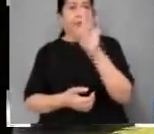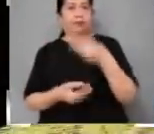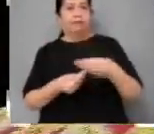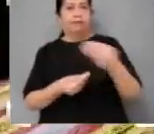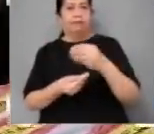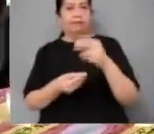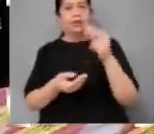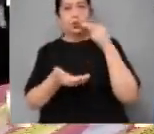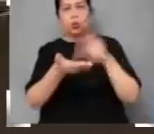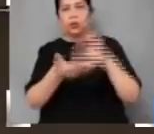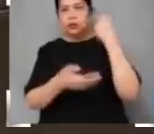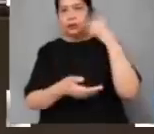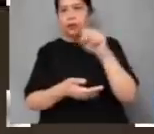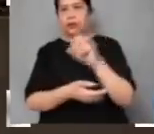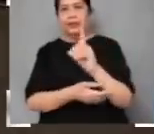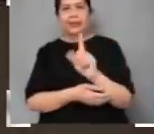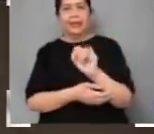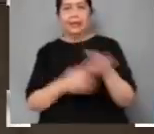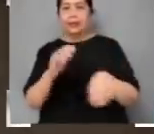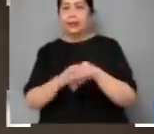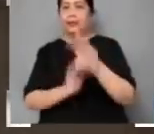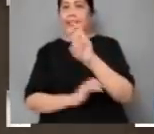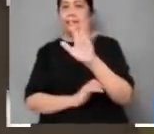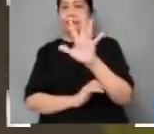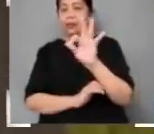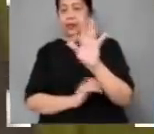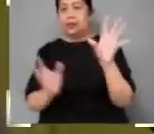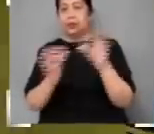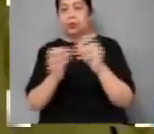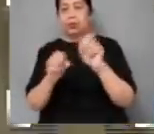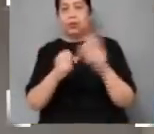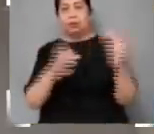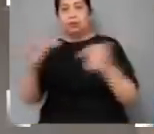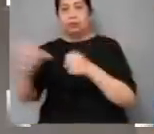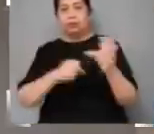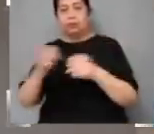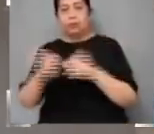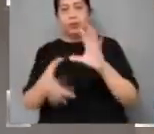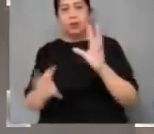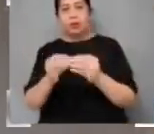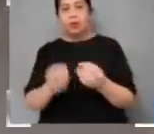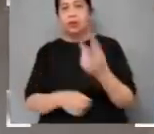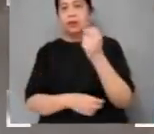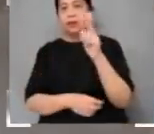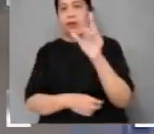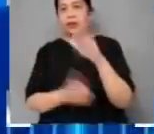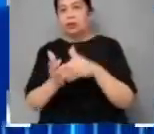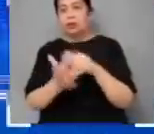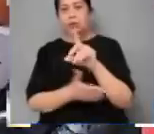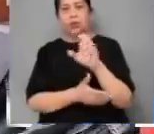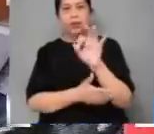ng DTI. Aabot sa 659 ang mga nakumpiskang produkto na nagkakahalaga ng 39,193